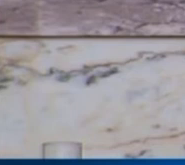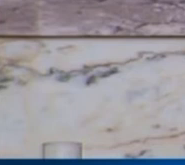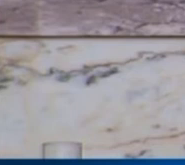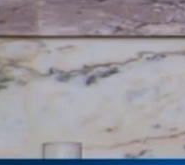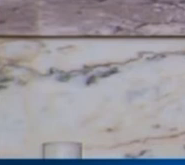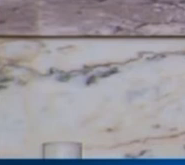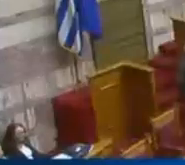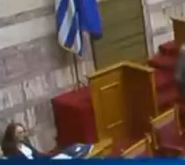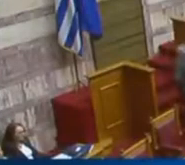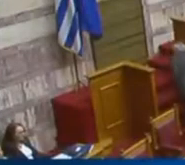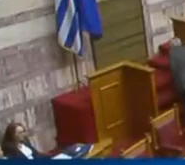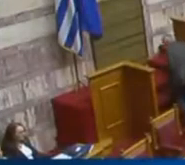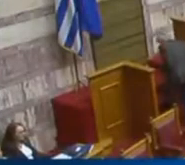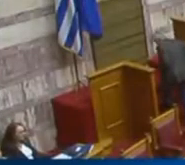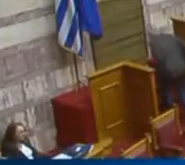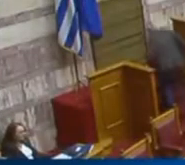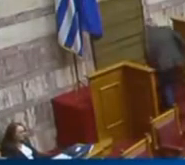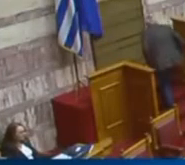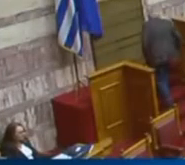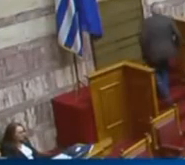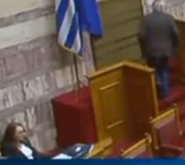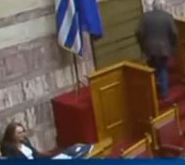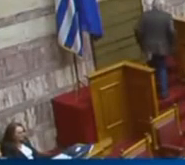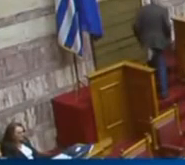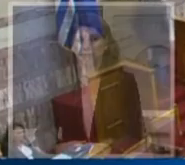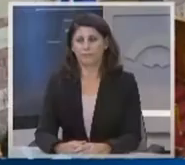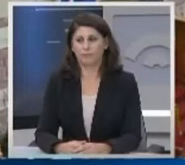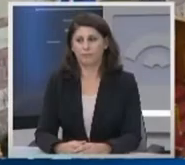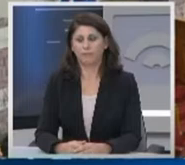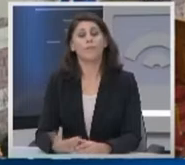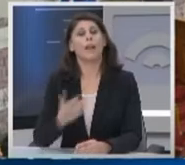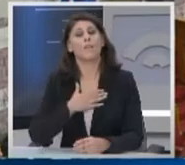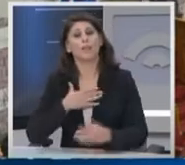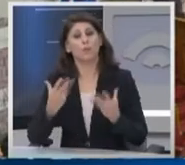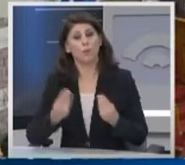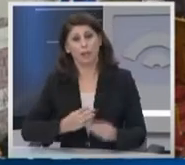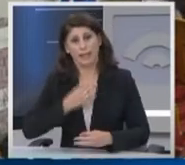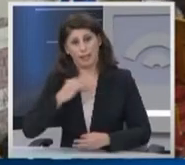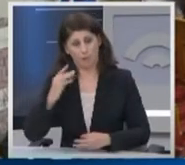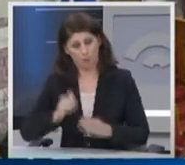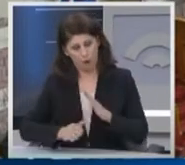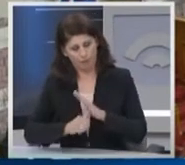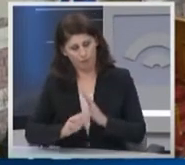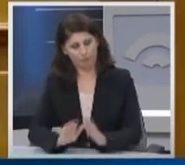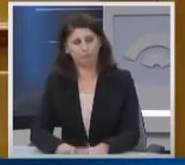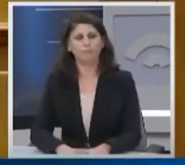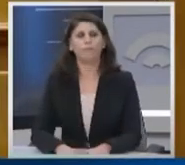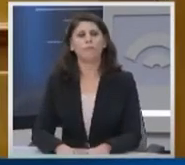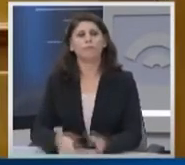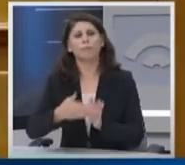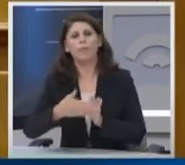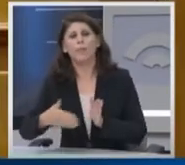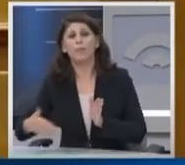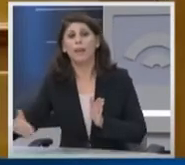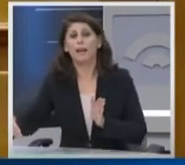Παρακαλώ. Κύριε Καραθανασόπουλο, έχετε το λόγο, παρακαλώ. Ευχαριστώ πολύ, κύριε Πρόεδρε. Κατά τη διάρκεια της